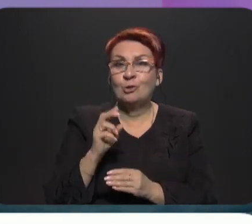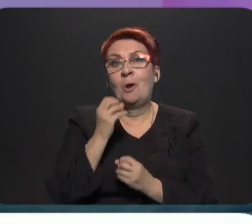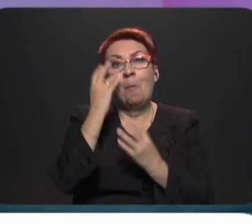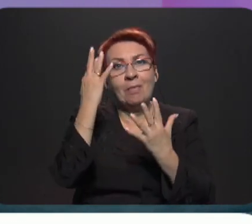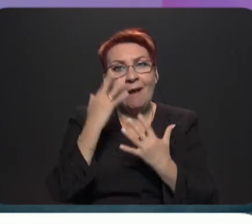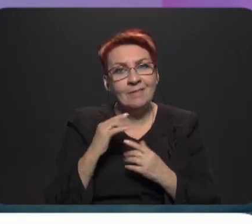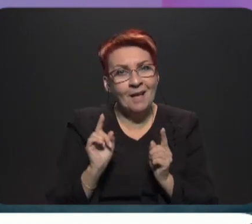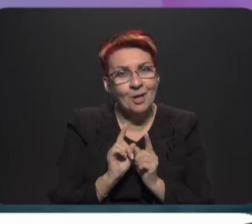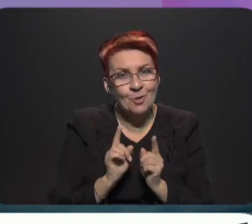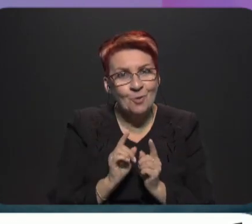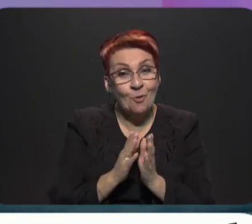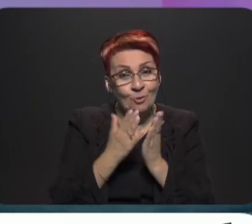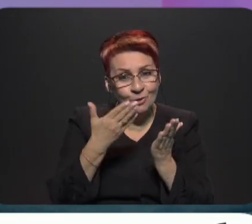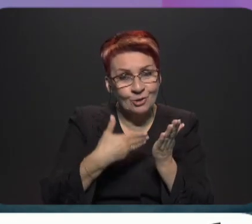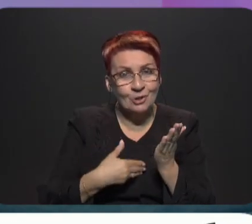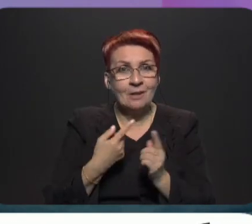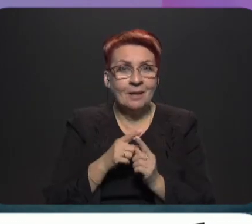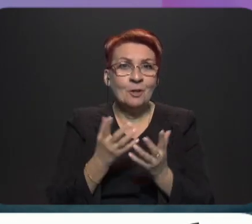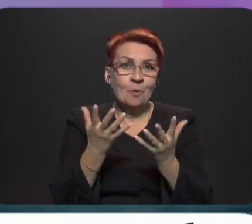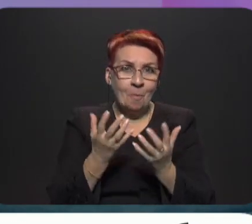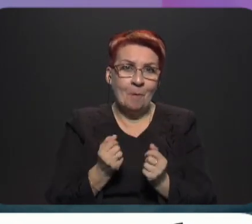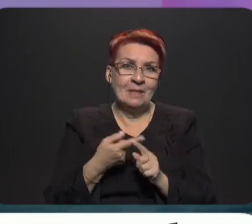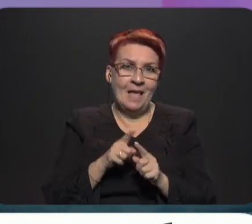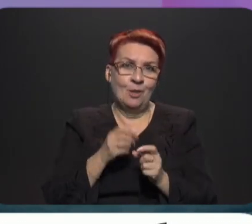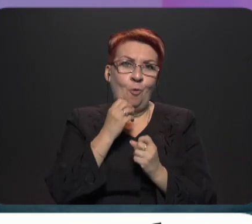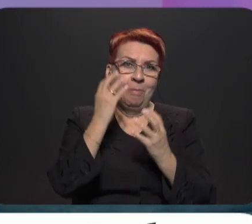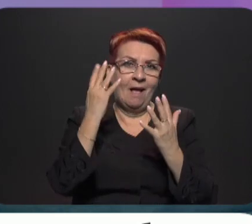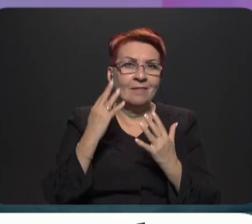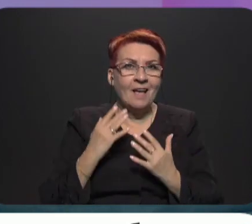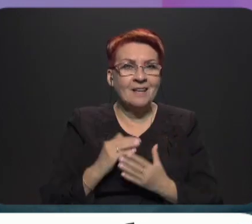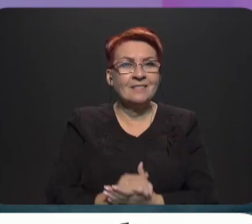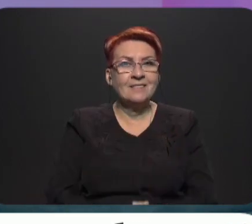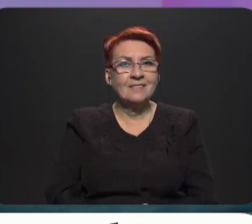читая, мы приобретаем эту благодать. Это